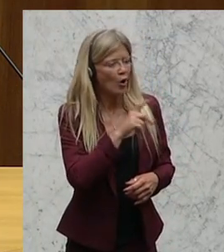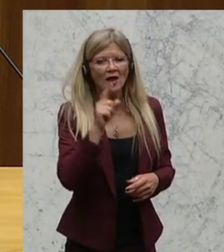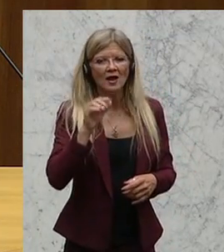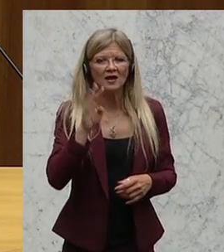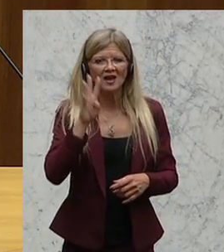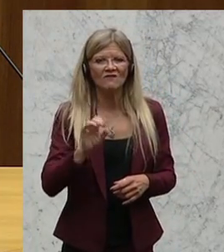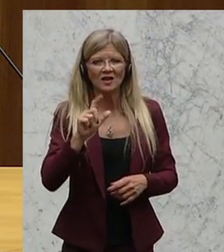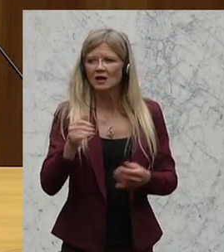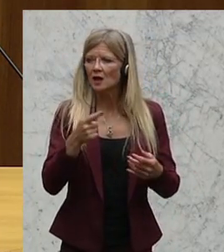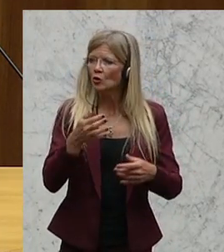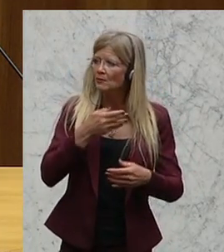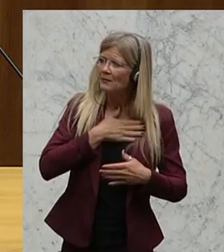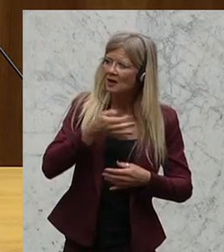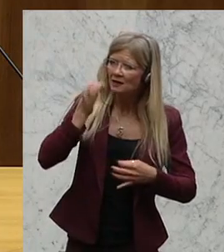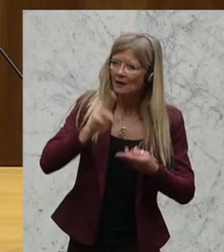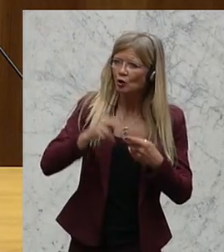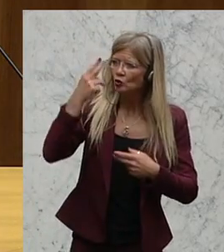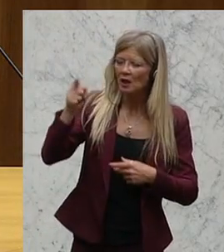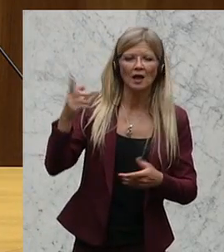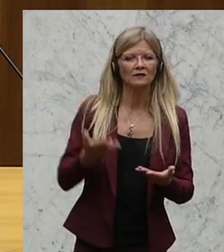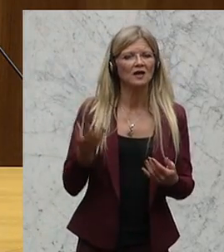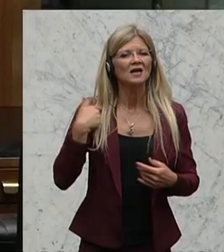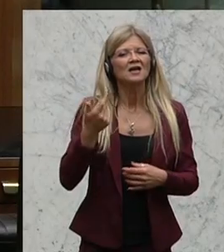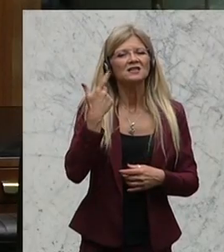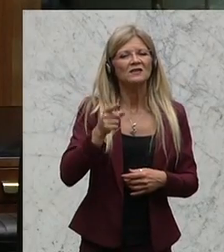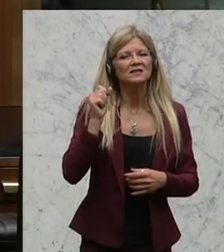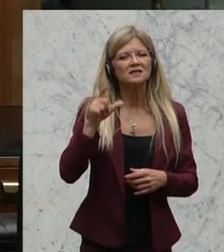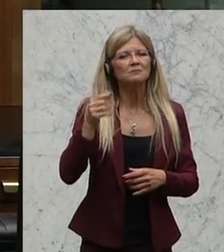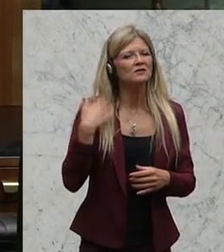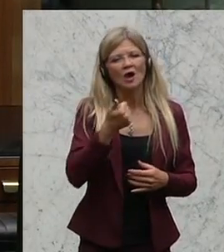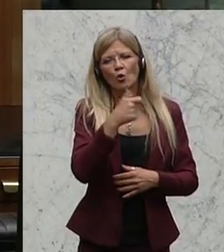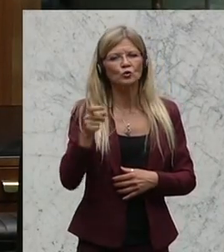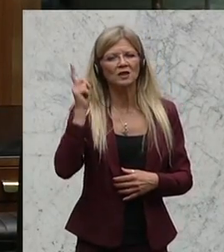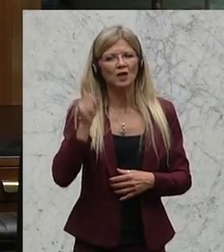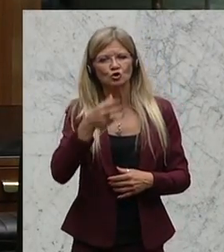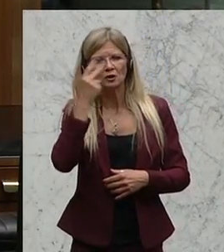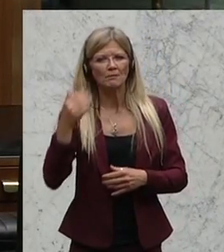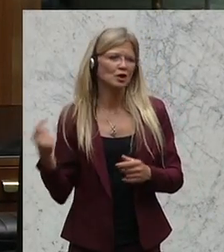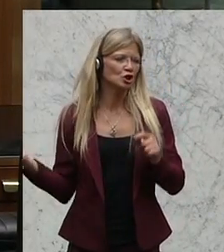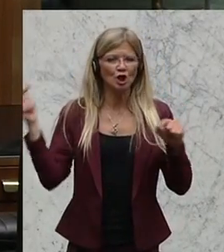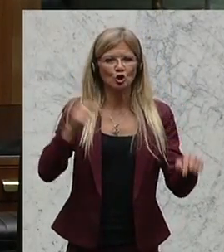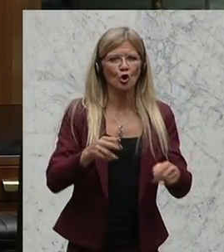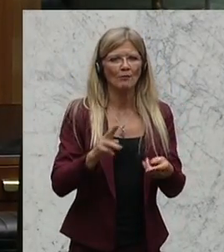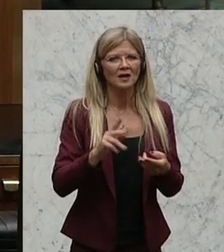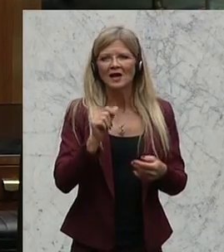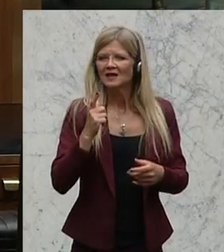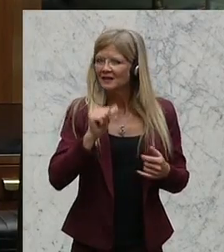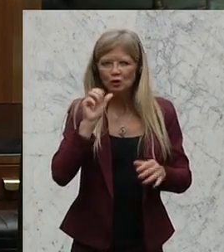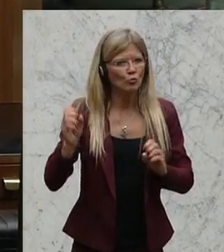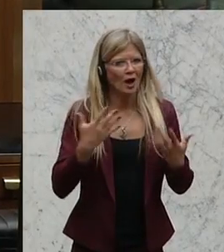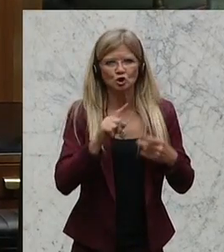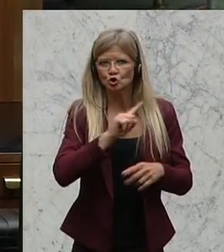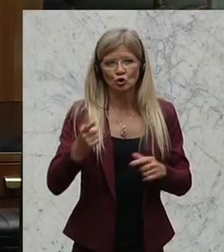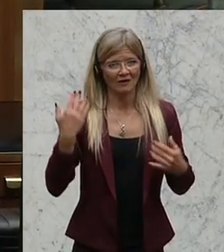Jahre 2017. Es sind Hunderttausende Menschen gekommen, nicht überraschend, sondern leider erwartbar. Es werden noch einmal Hunderttausende kommen. Da wissen wir